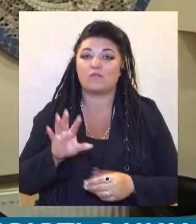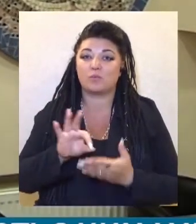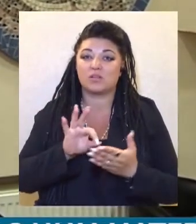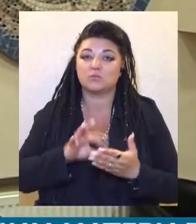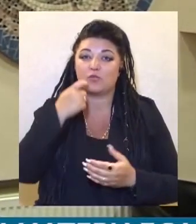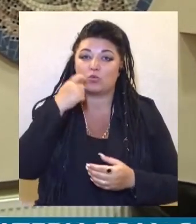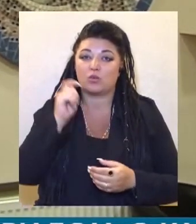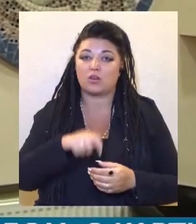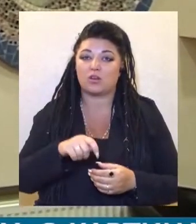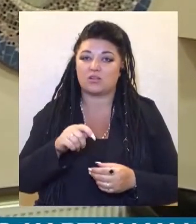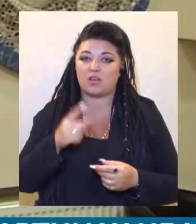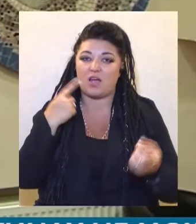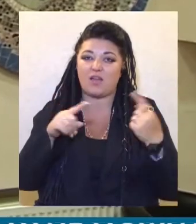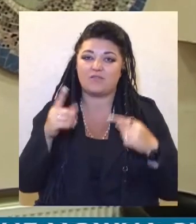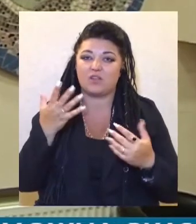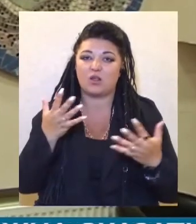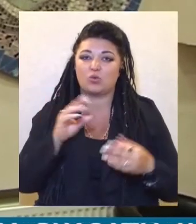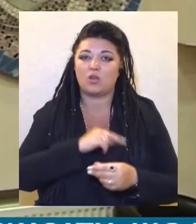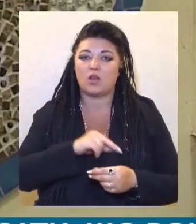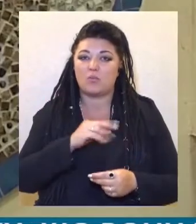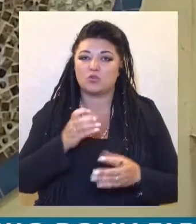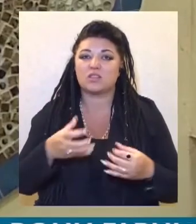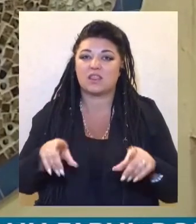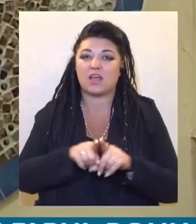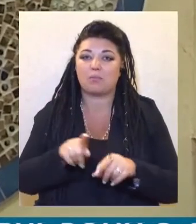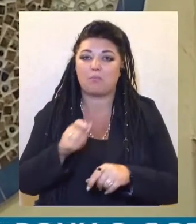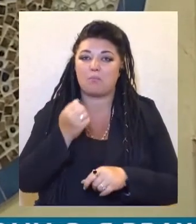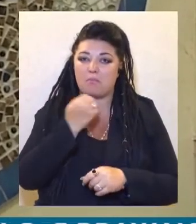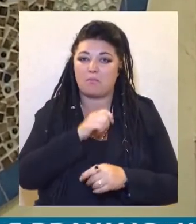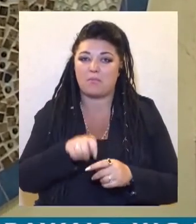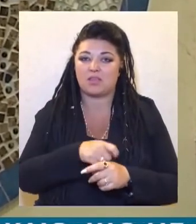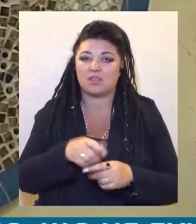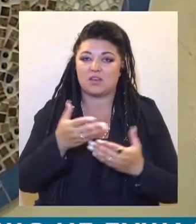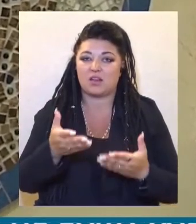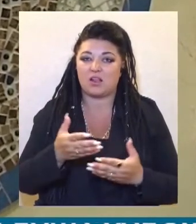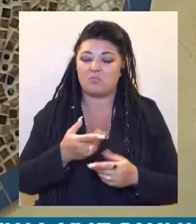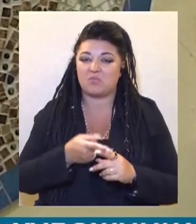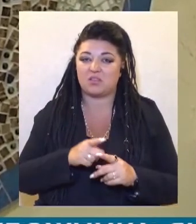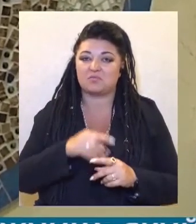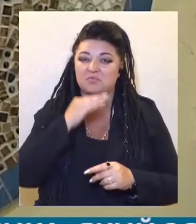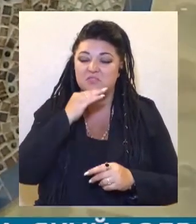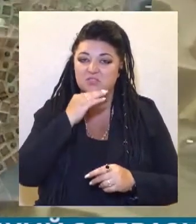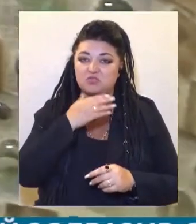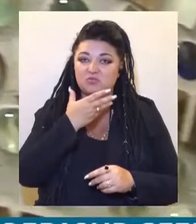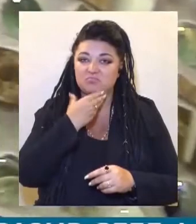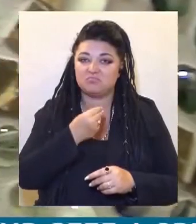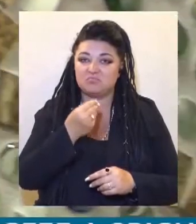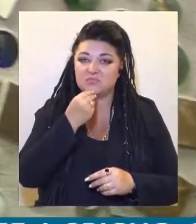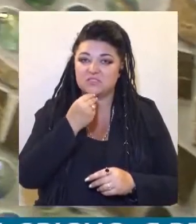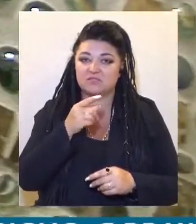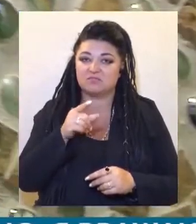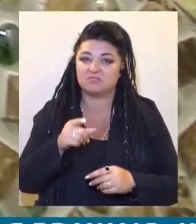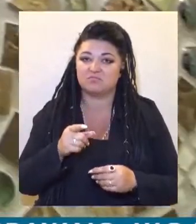єдиниці авторів, які працюють з цим матеріалом. В картинах не можна сказати, що вони красиві. Вони є. Я вважаю, що